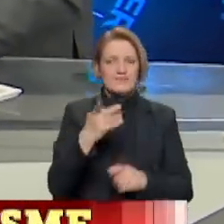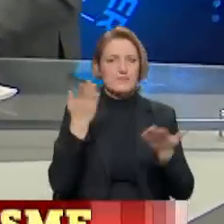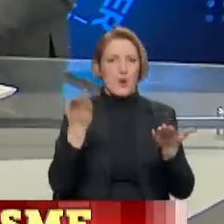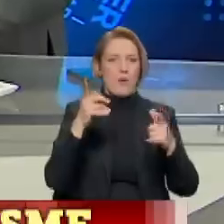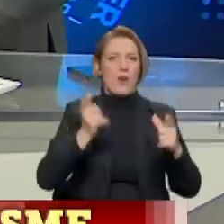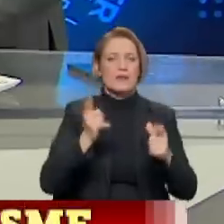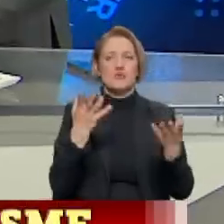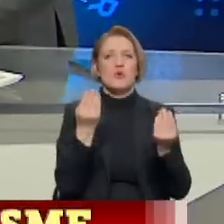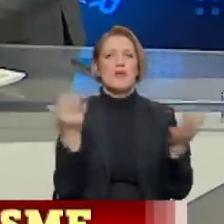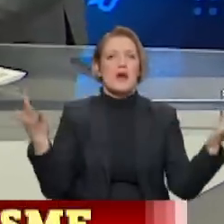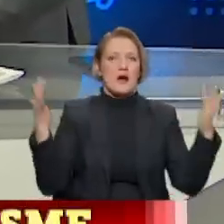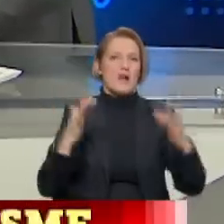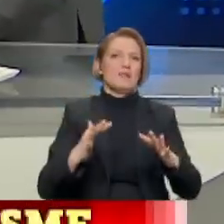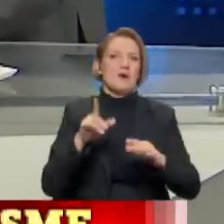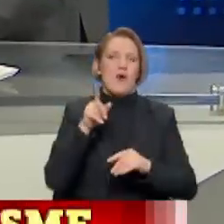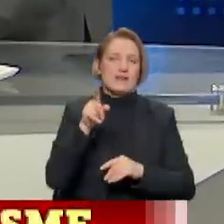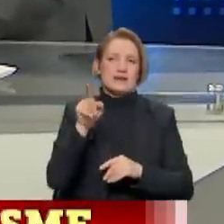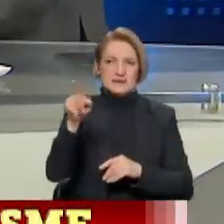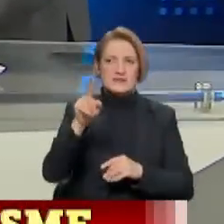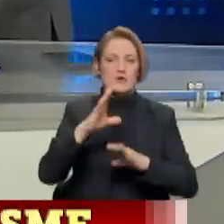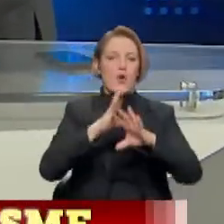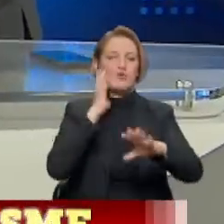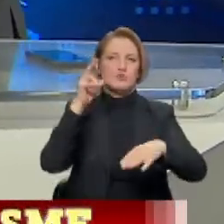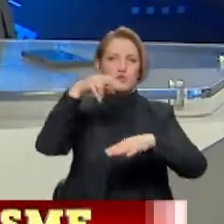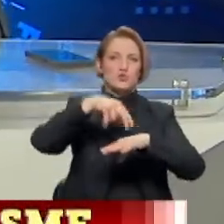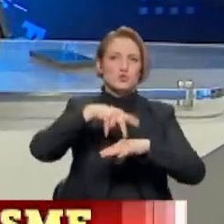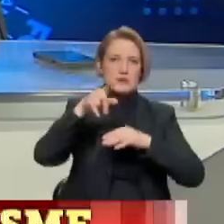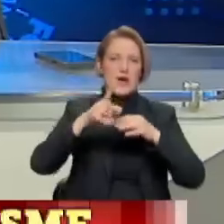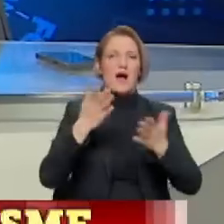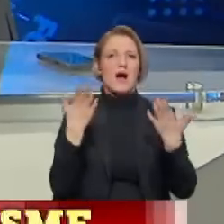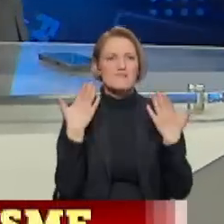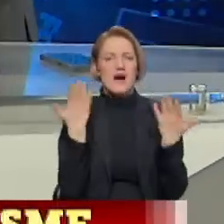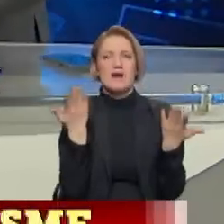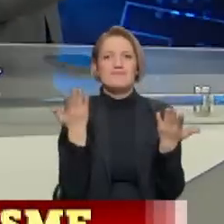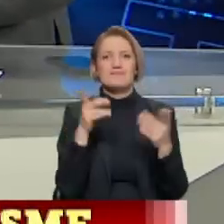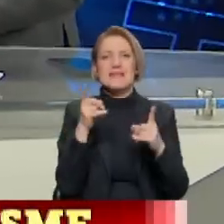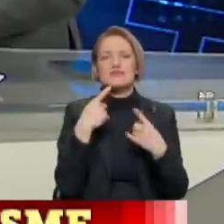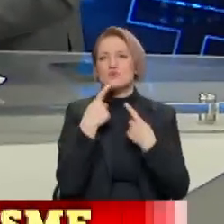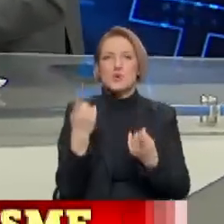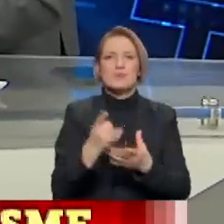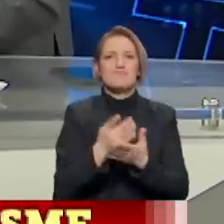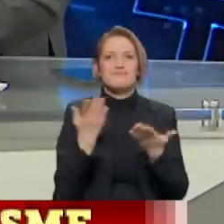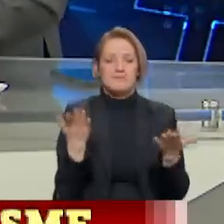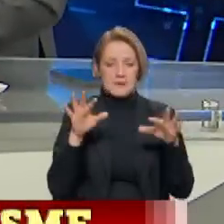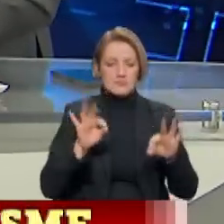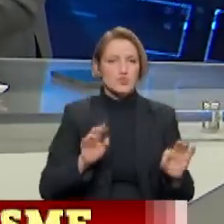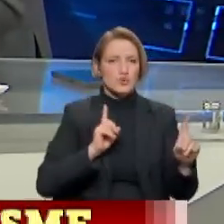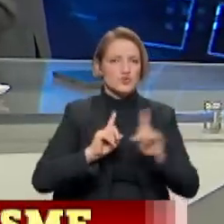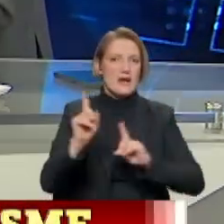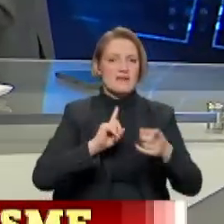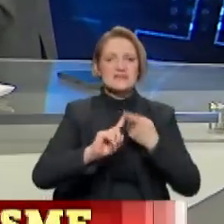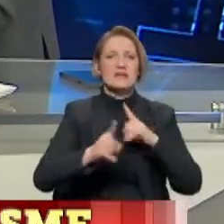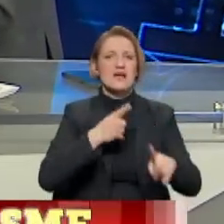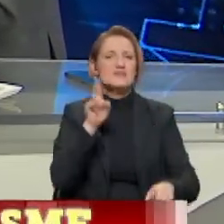işte orada toplanan kalabalık, siz oradaydınız. Evet. Otobüsün üzerindeydiniz. Evet. Atmosfer, o atmosfer size ne söyledi? Ve bu davanın